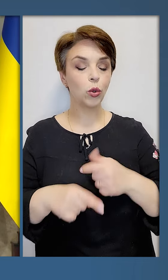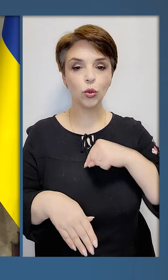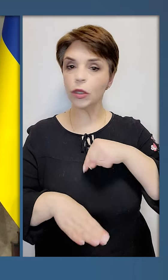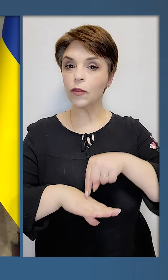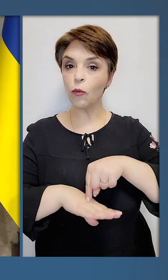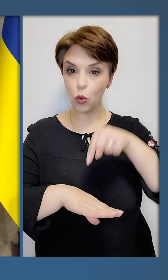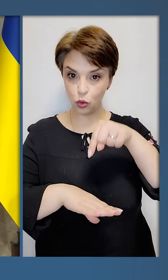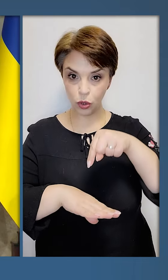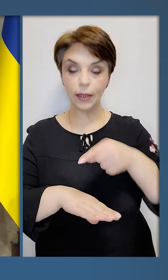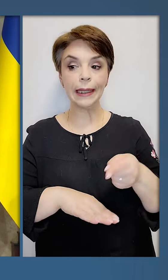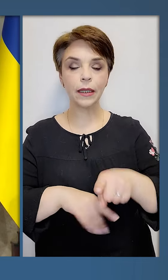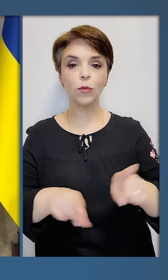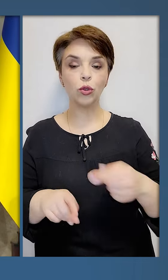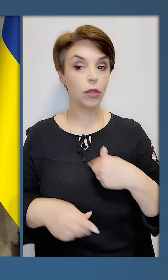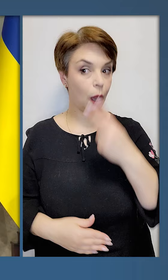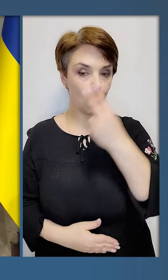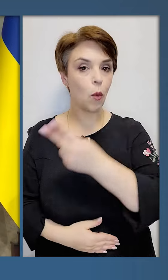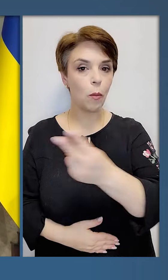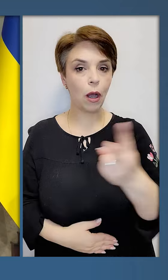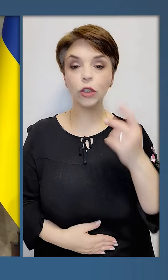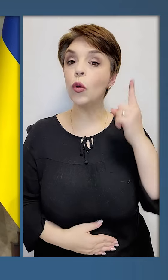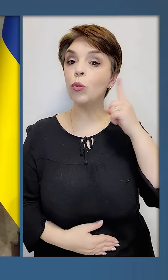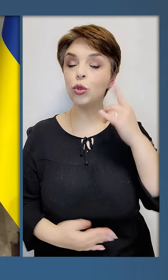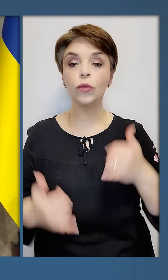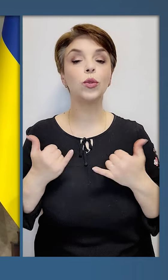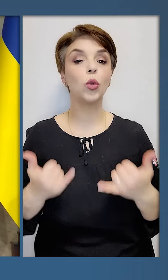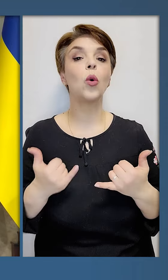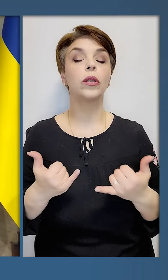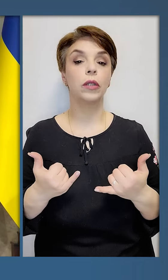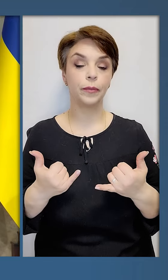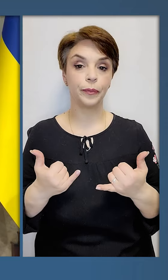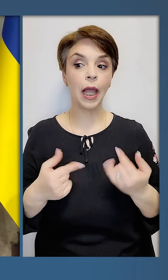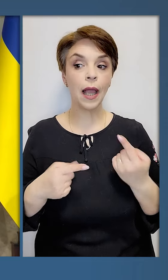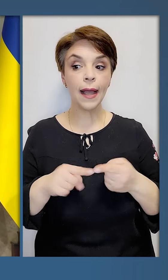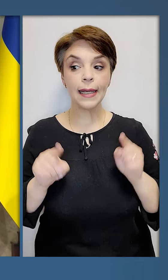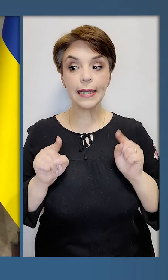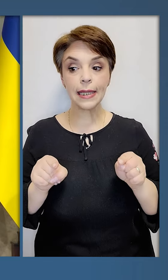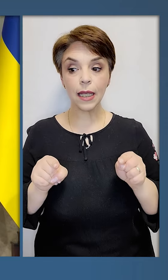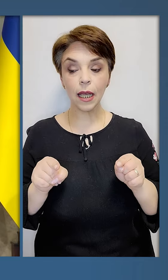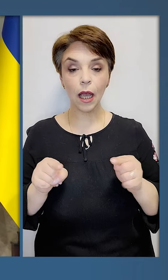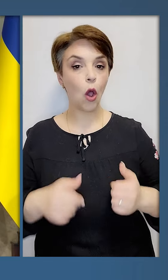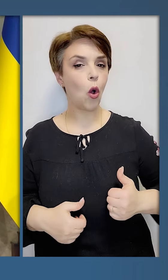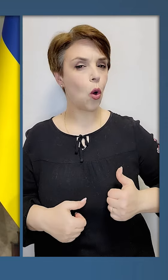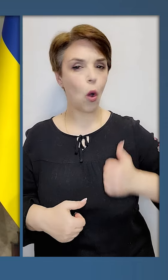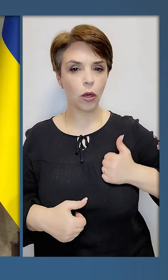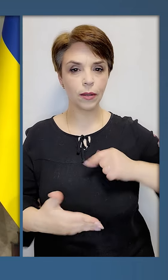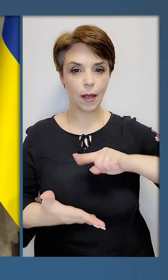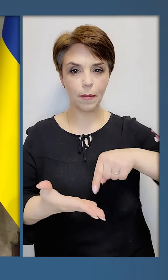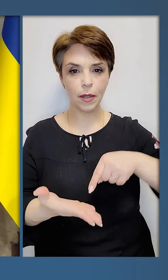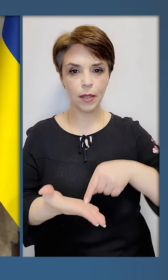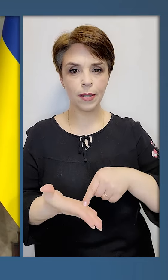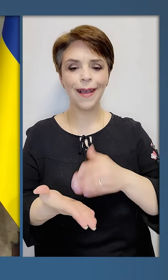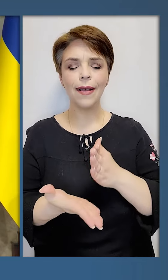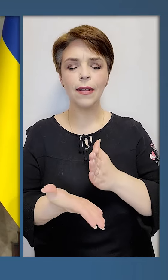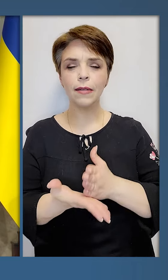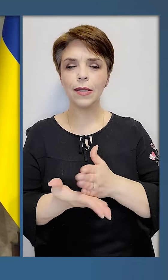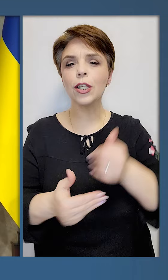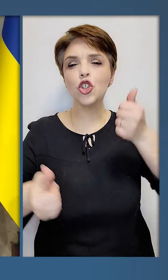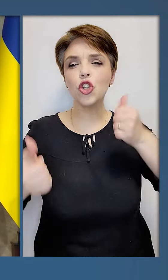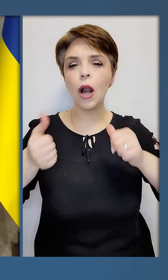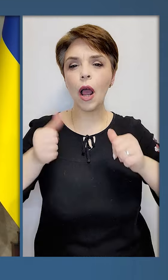дуже зворушений тим, що я побачив і почув сьогодні. Це горде місто несе